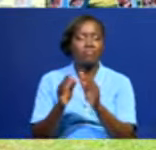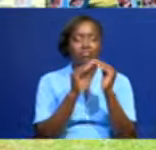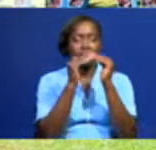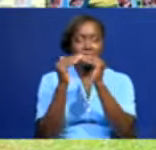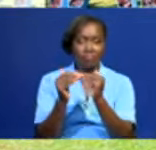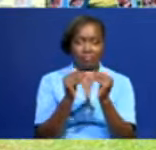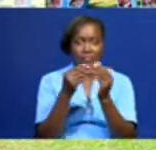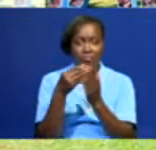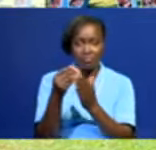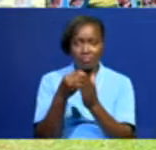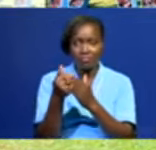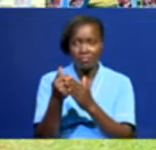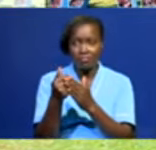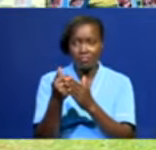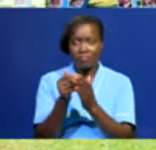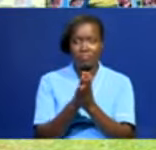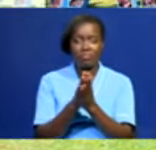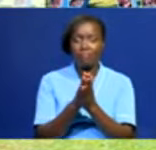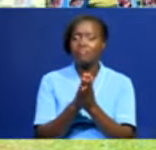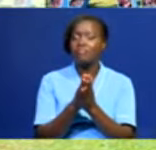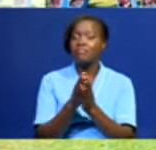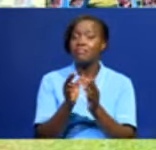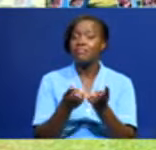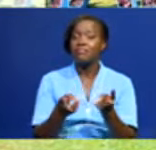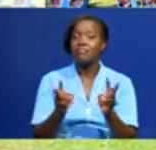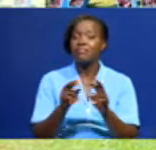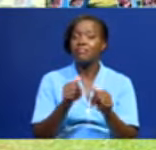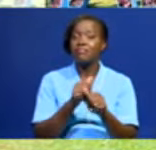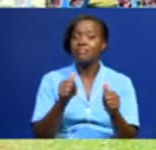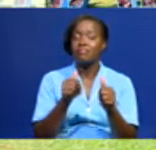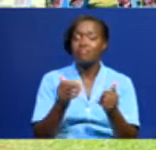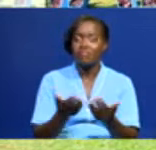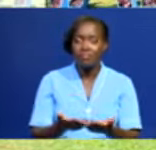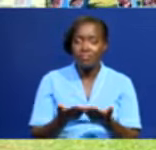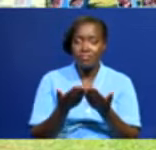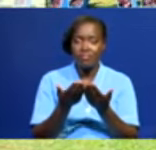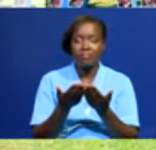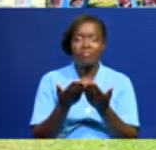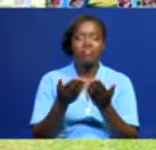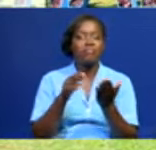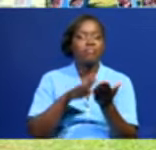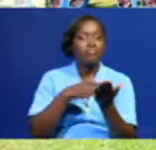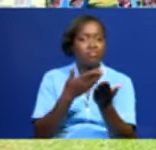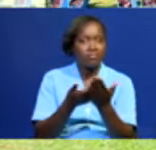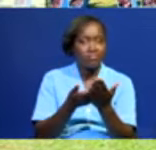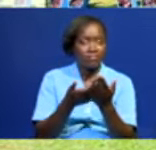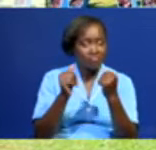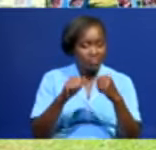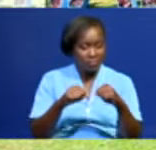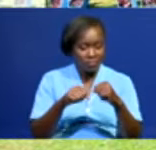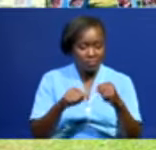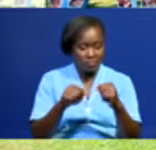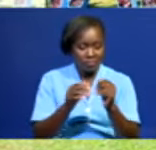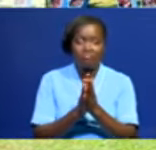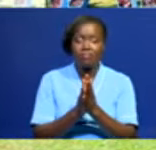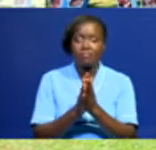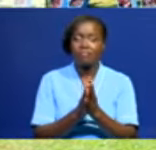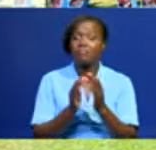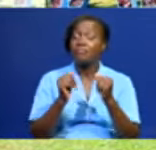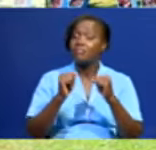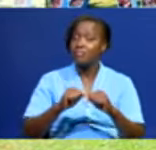wa fedha na utathmini bora utendakazi kwa utekelezaji wa mapendekezo yaliyofikiwa na kongamano la Umoja